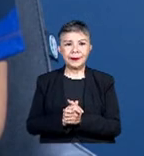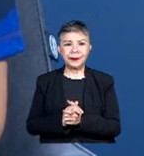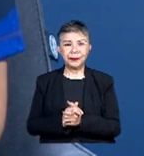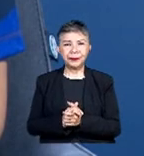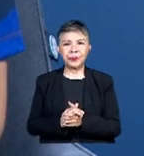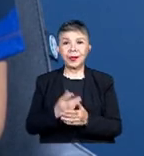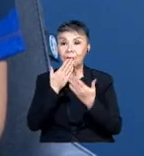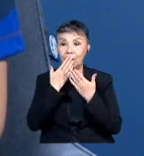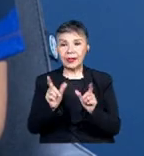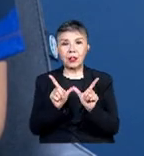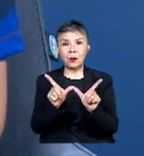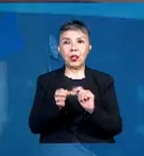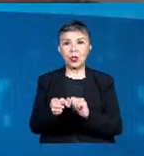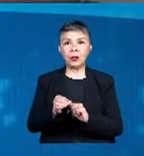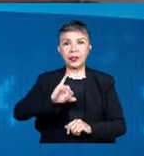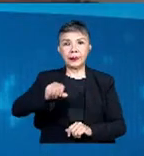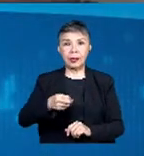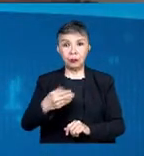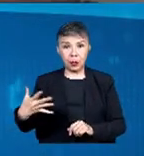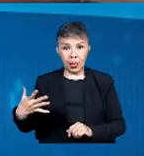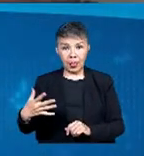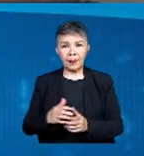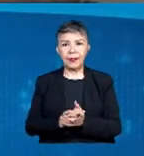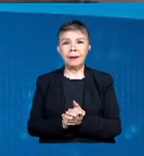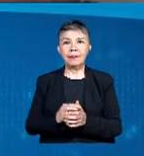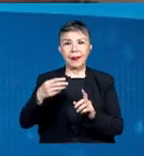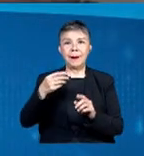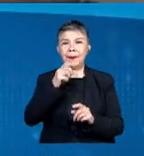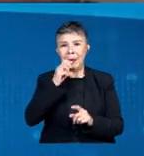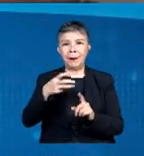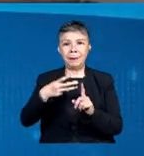Pak Wali Kota Jayapura, Pak BTM,